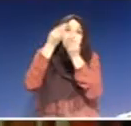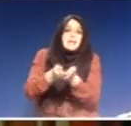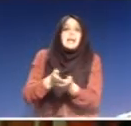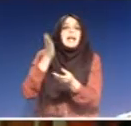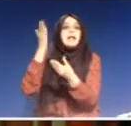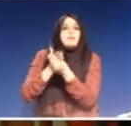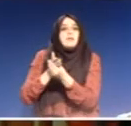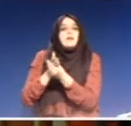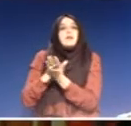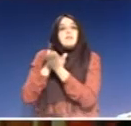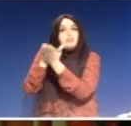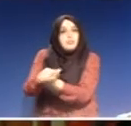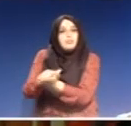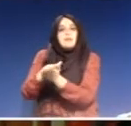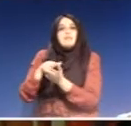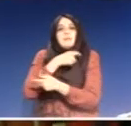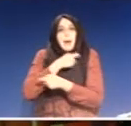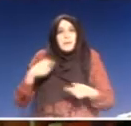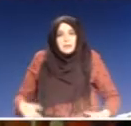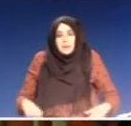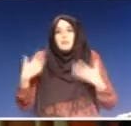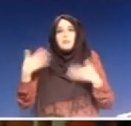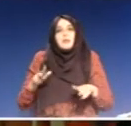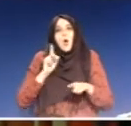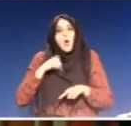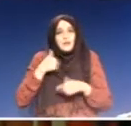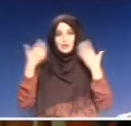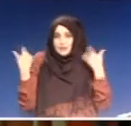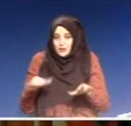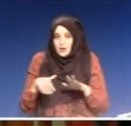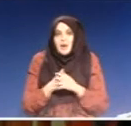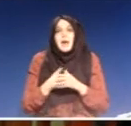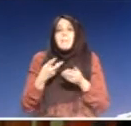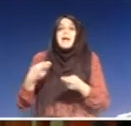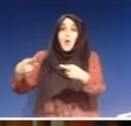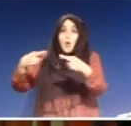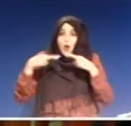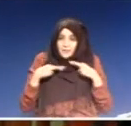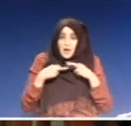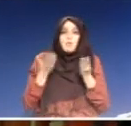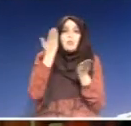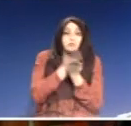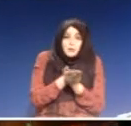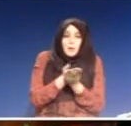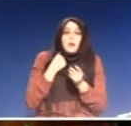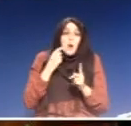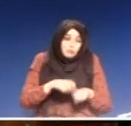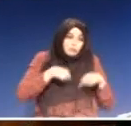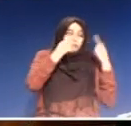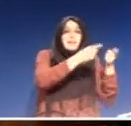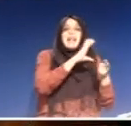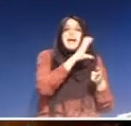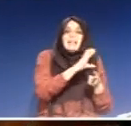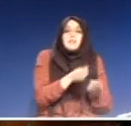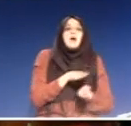غايتر اومولوغي دابور في لا بي سي يخرج لاغيتي دو مورسيلمون باش يعاودو يولي لعندي ندير ان دوكيمون دابونتاج ونعاود نديبوزيه في الكاداستر باش ومن بعد